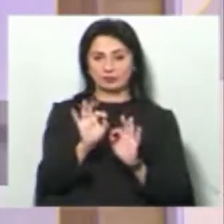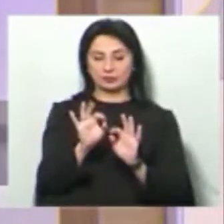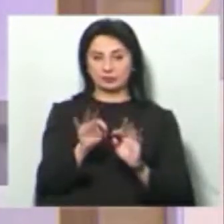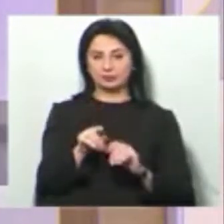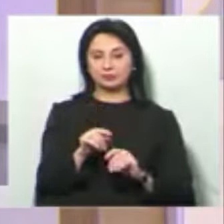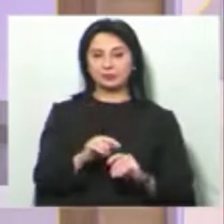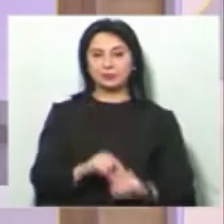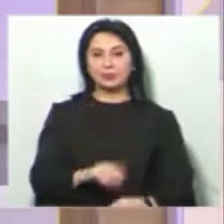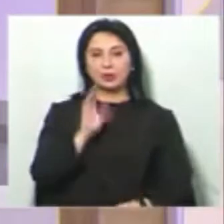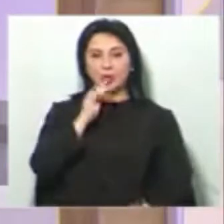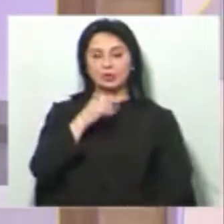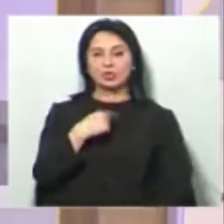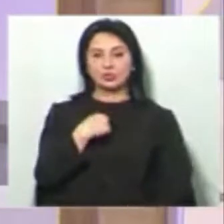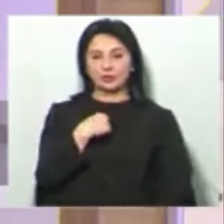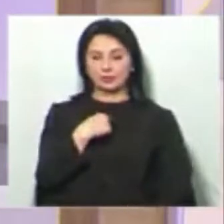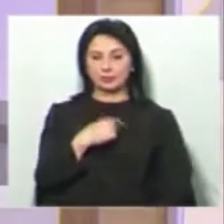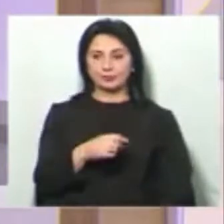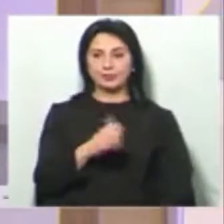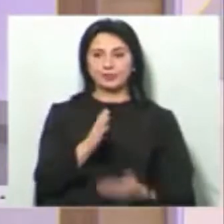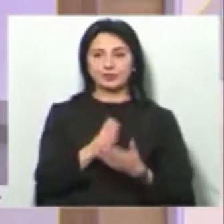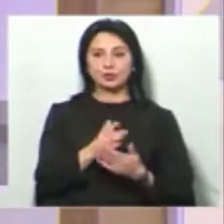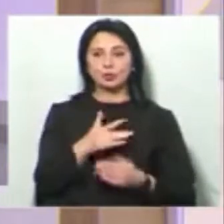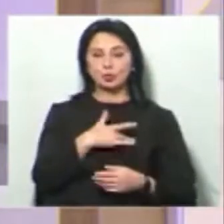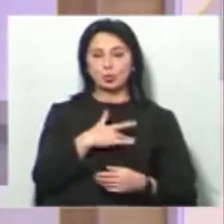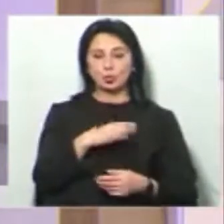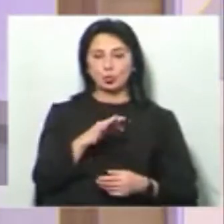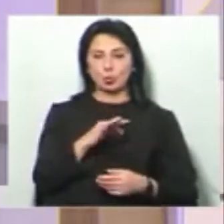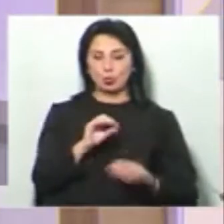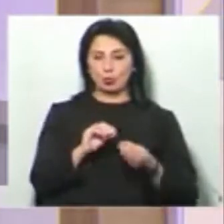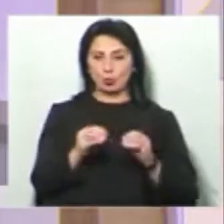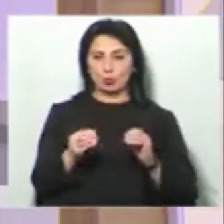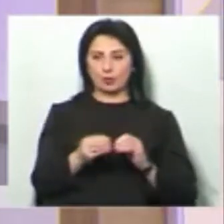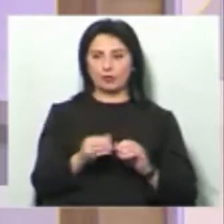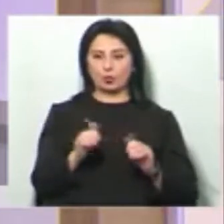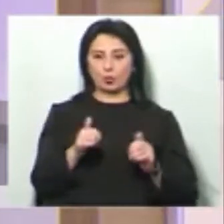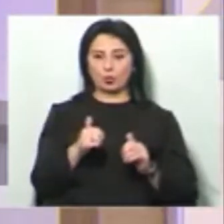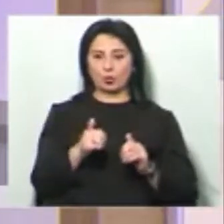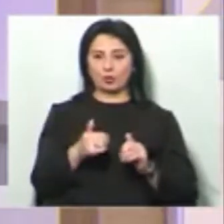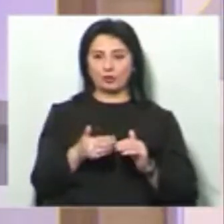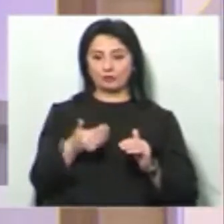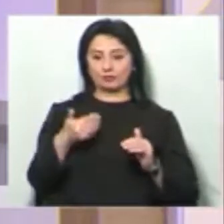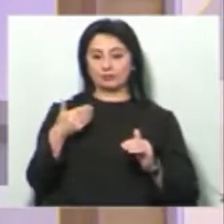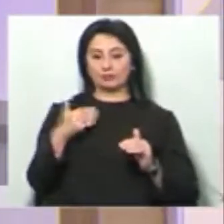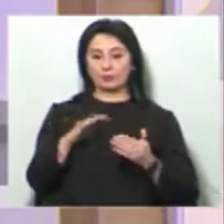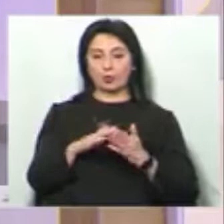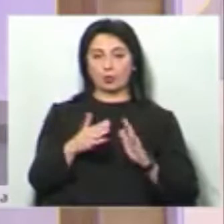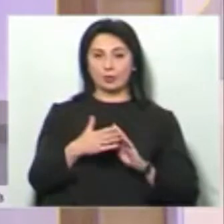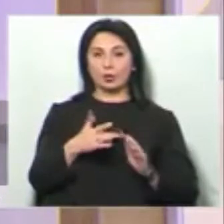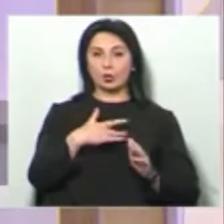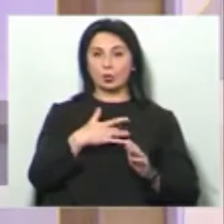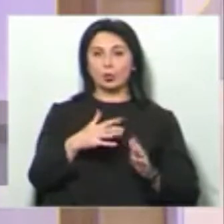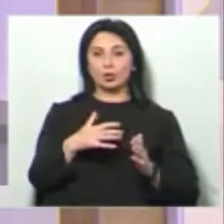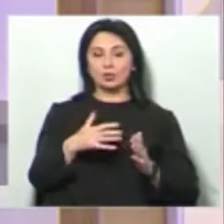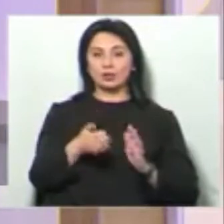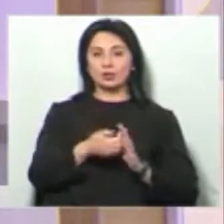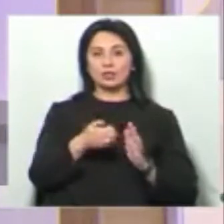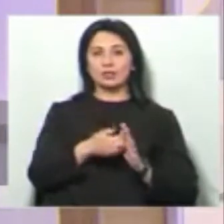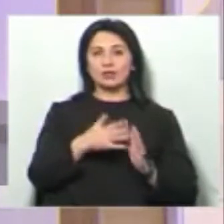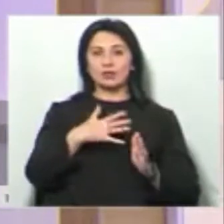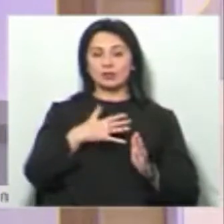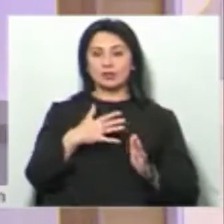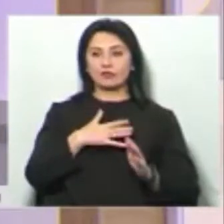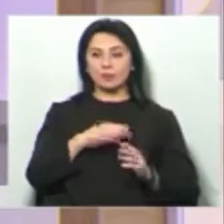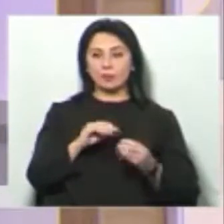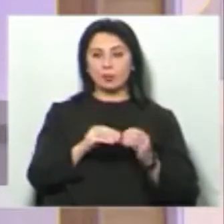Როდესაც ჩვენ გვაქვს გულთან დაკავშირებული პრობლემები, როგორც წინამორბედი მდგომარეობა გულის უკმარისობის, ანუ პრობლემები,